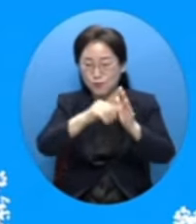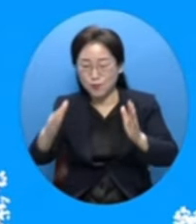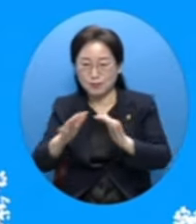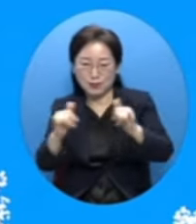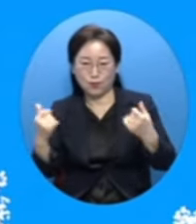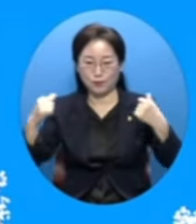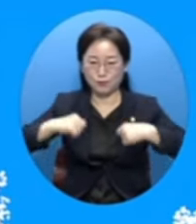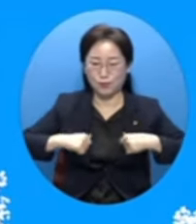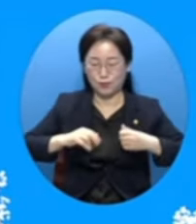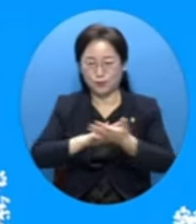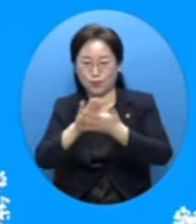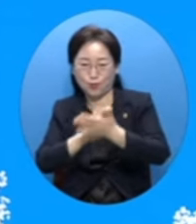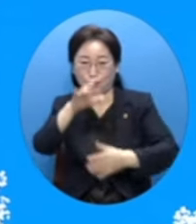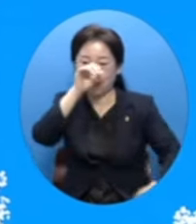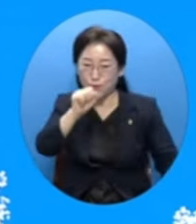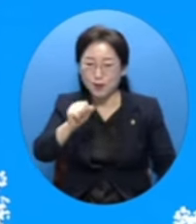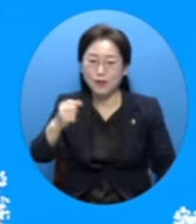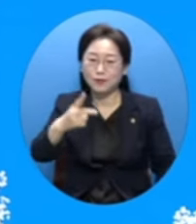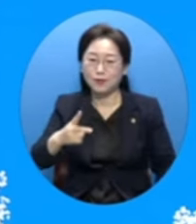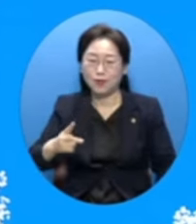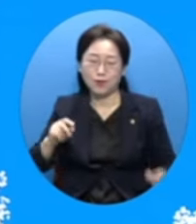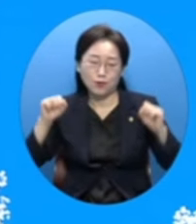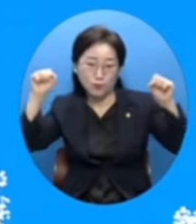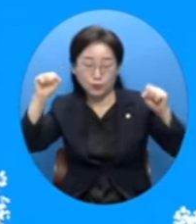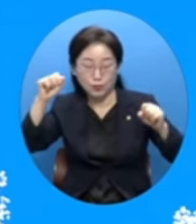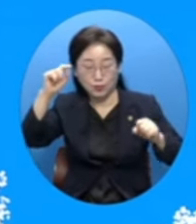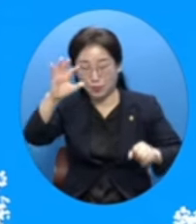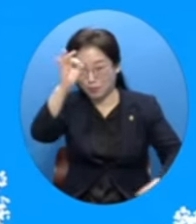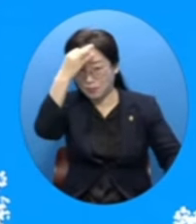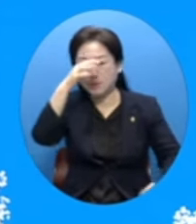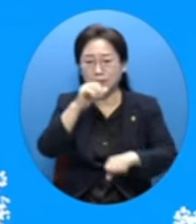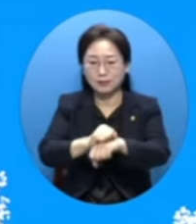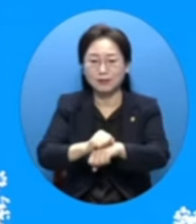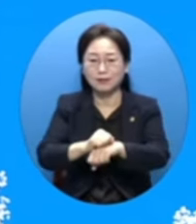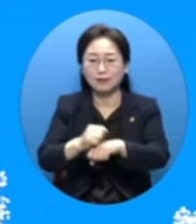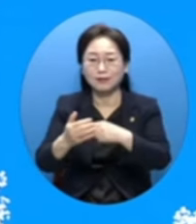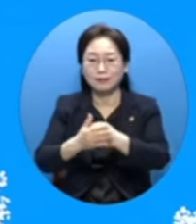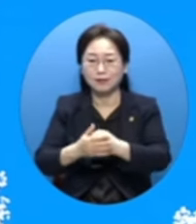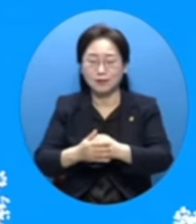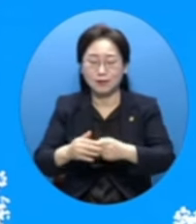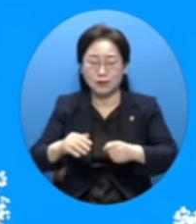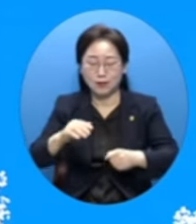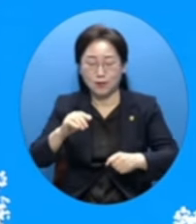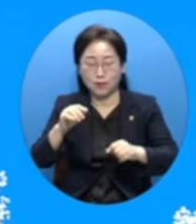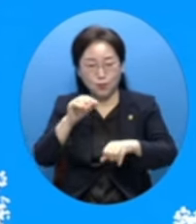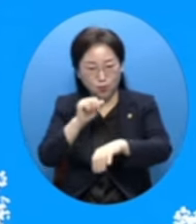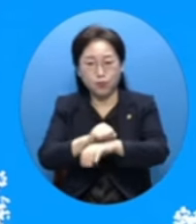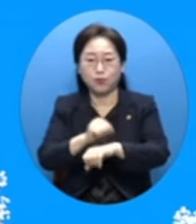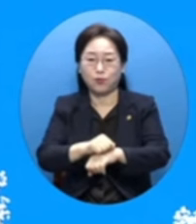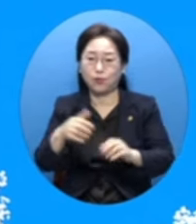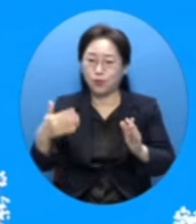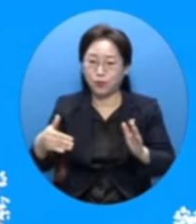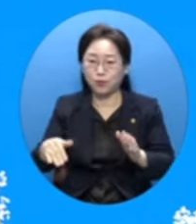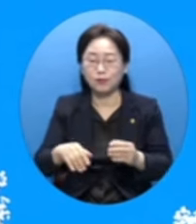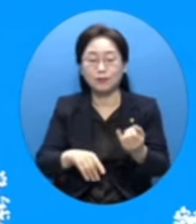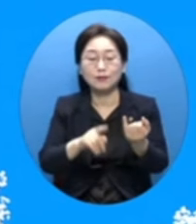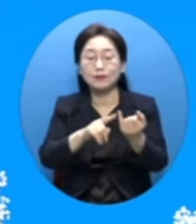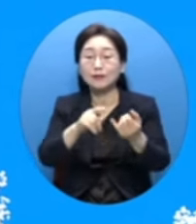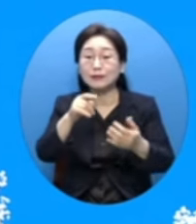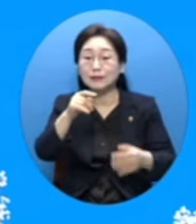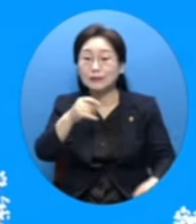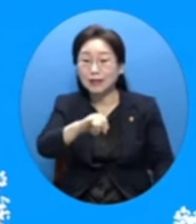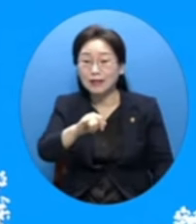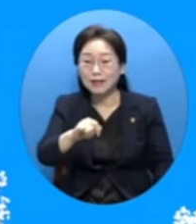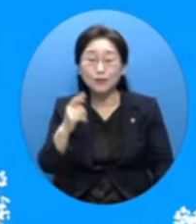것을 좋아했습니다. 또 운동신경이 뛰어나서 그런 모든 운동을 잘했습니다. 그런데 어릴 때부터, 물론 목사님